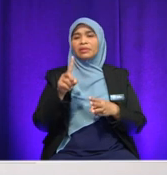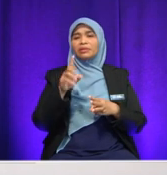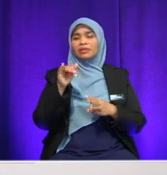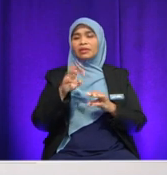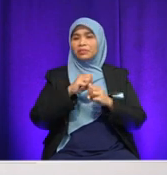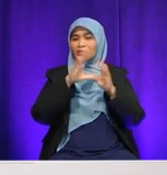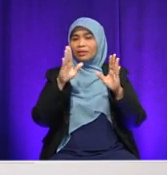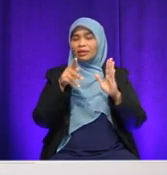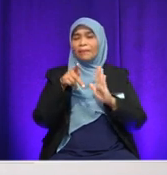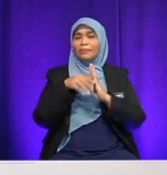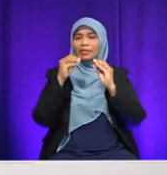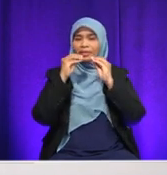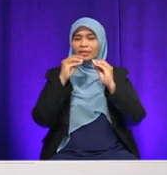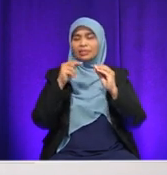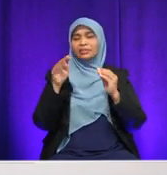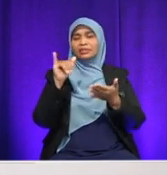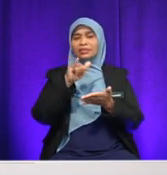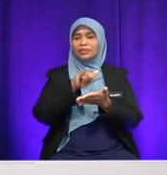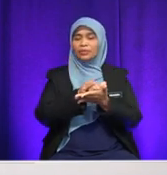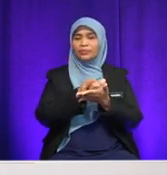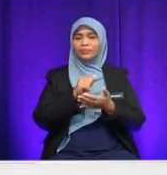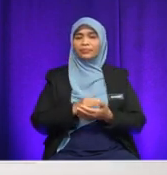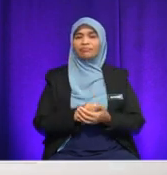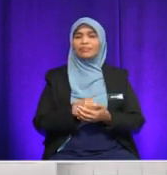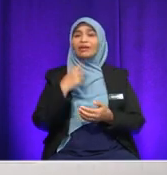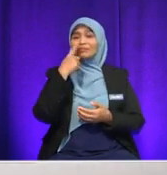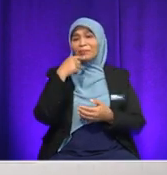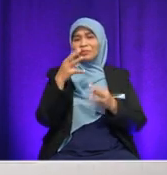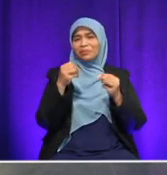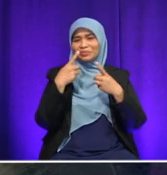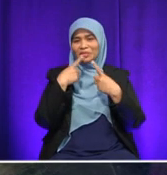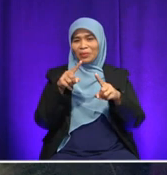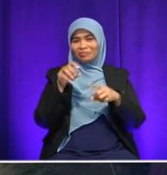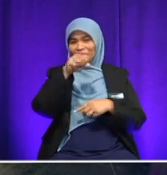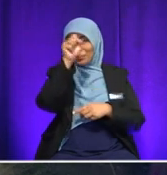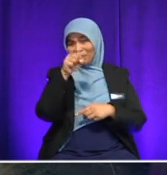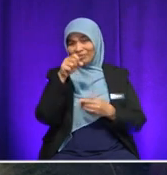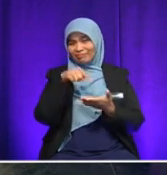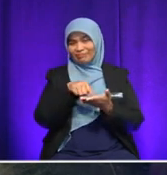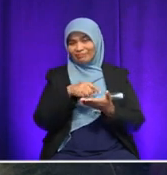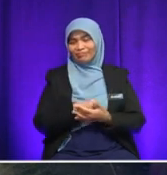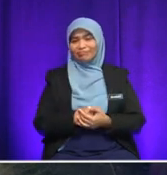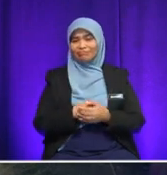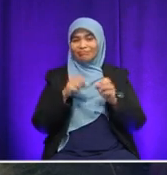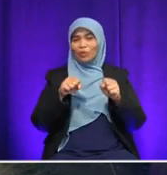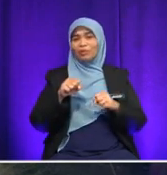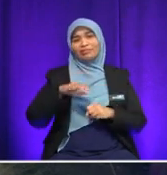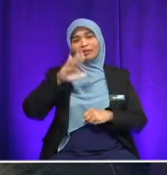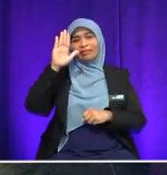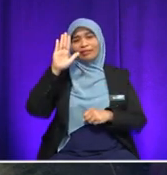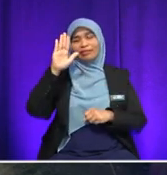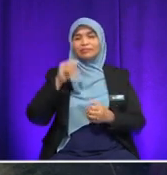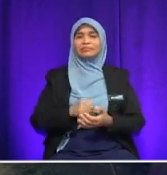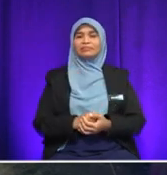pengajaran tersebut? Cikgu nak bukalah siapa yang nak jawab soalan ni. Okey. Boleh angkat tangan? Itu